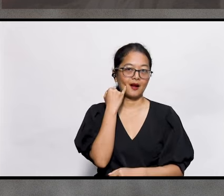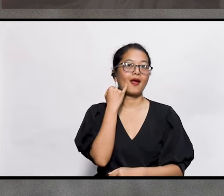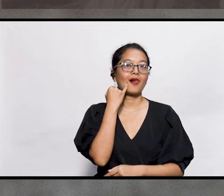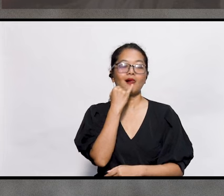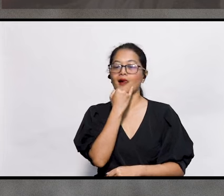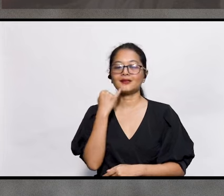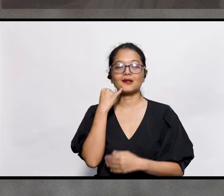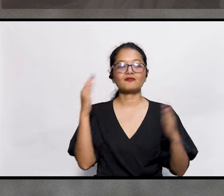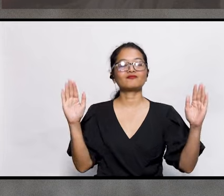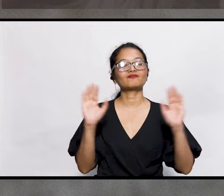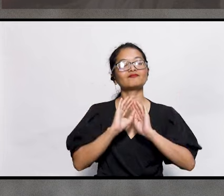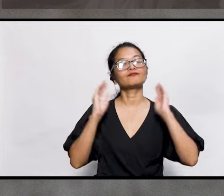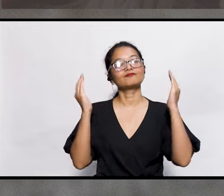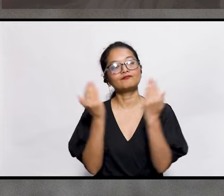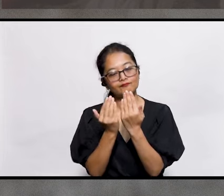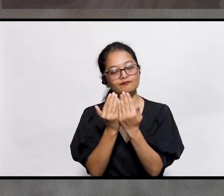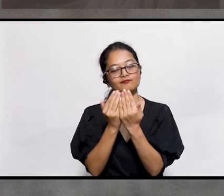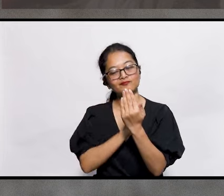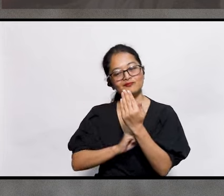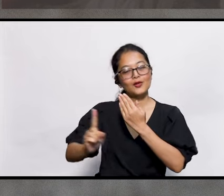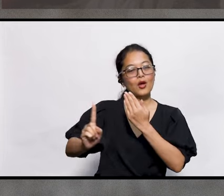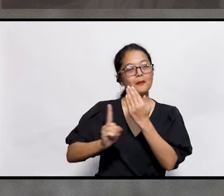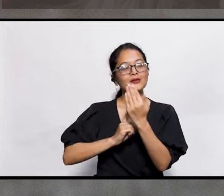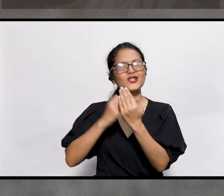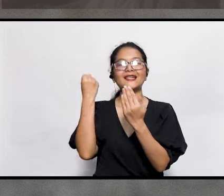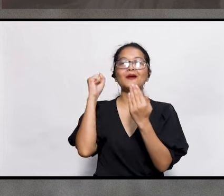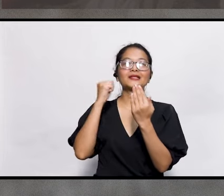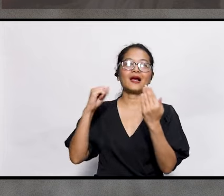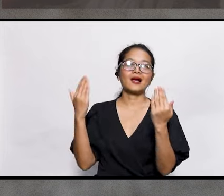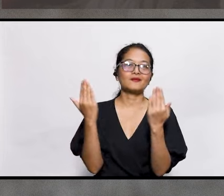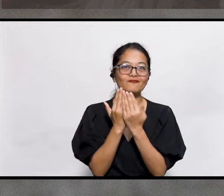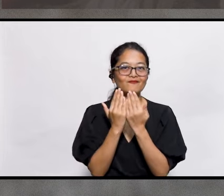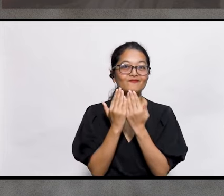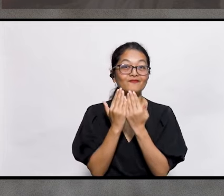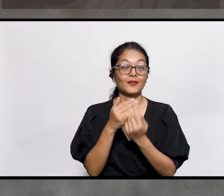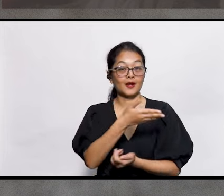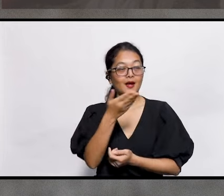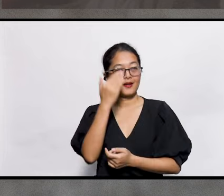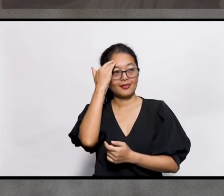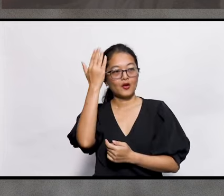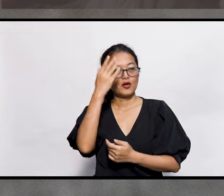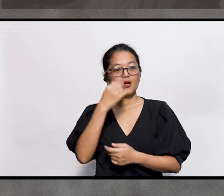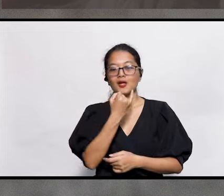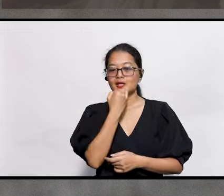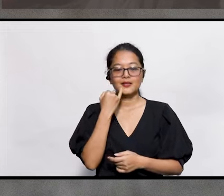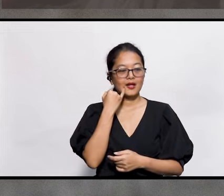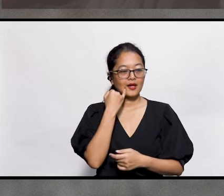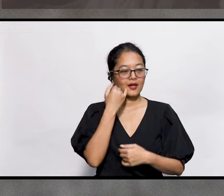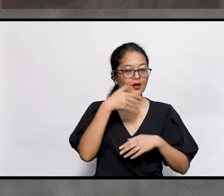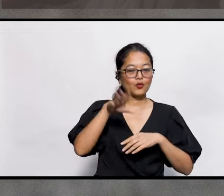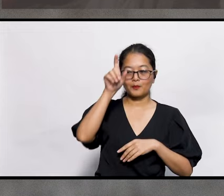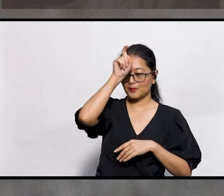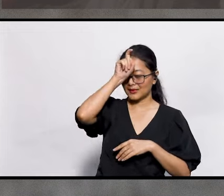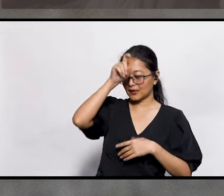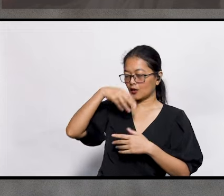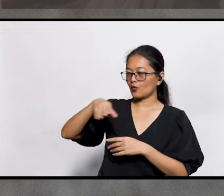ada orang keluar atau masuk ya Anda tahu setelah orang-orang Israel keluar dari Mesir lalu Minggu beberapa